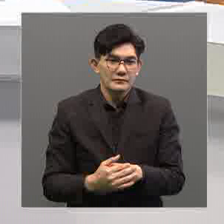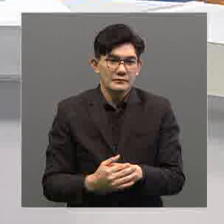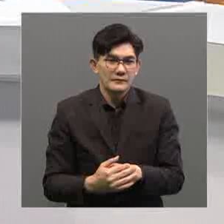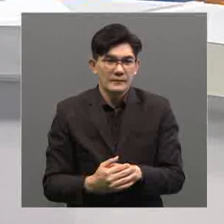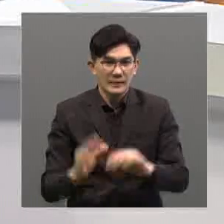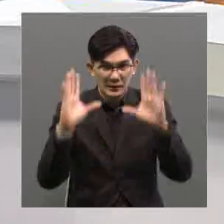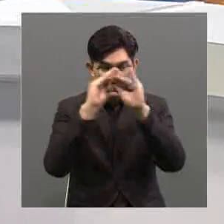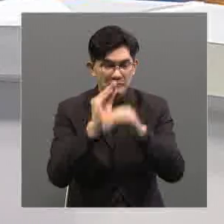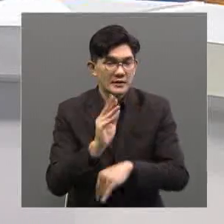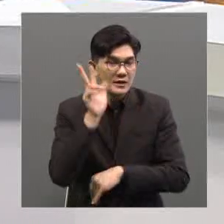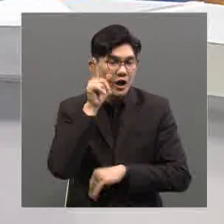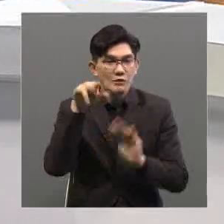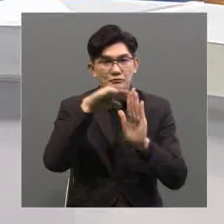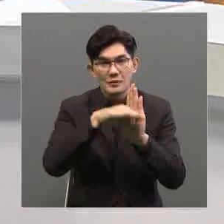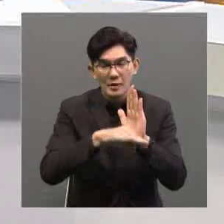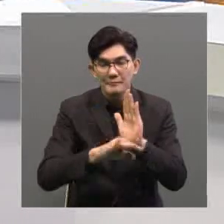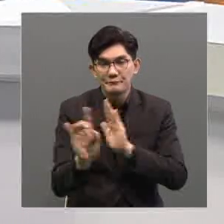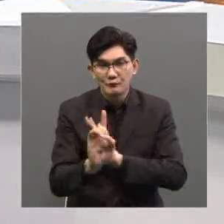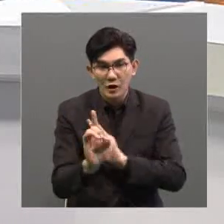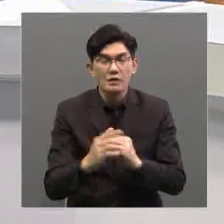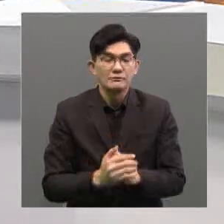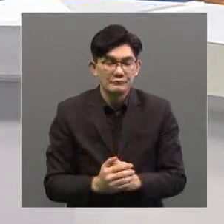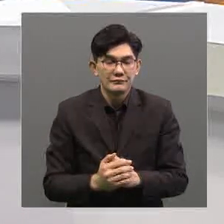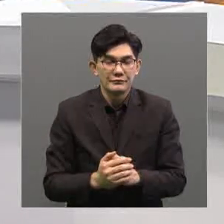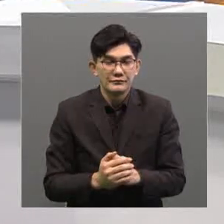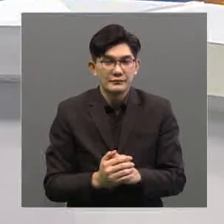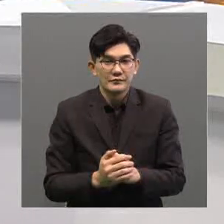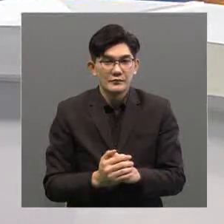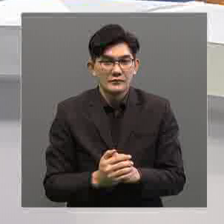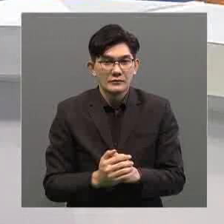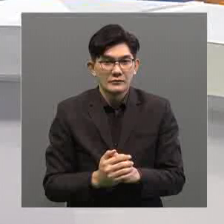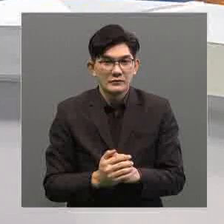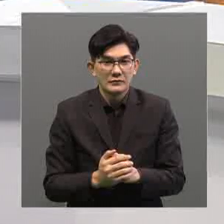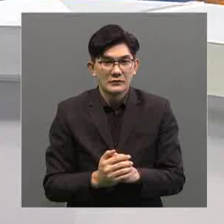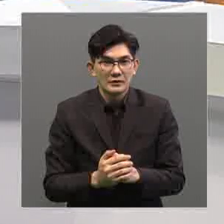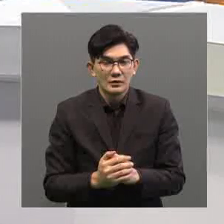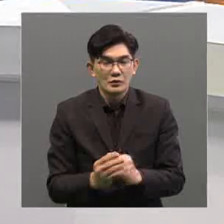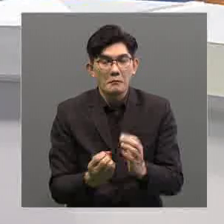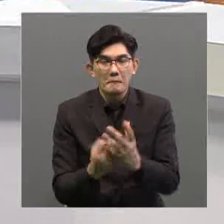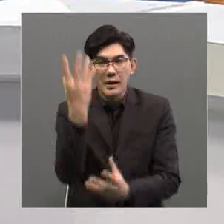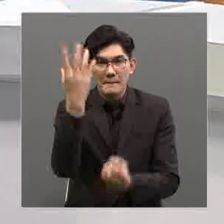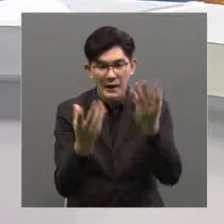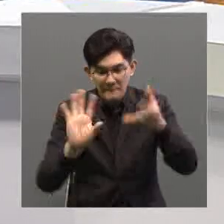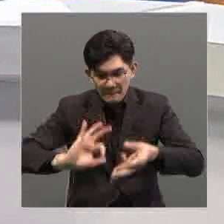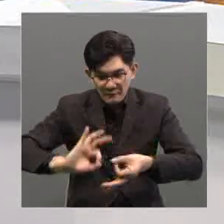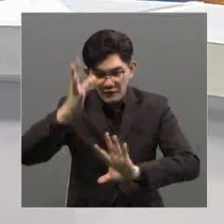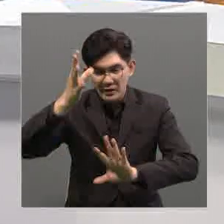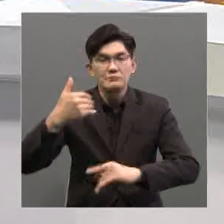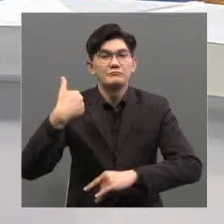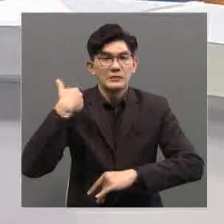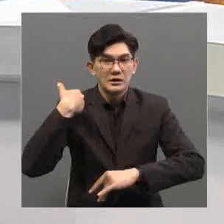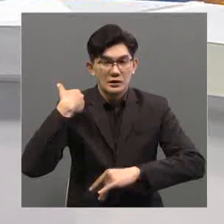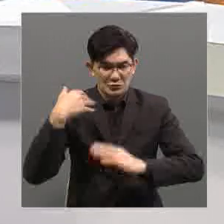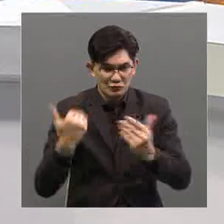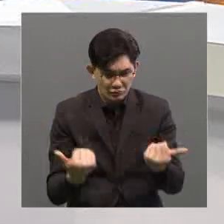แต่ว่าข่าวค่ำวันนี้ตามกันต่อเรื่องใหญ่บ้านเราคงหนีไม่พ้นเกี่ยวกับเรื่องของสถานการณ์ไฟป่า ครับ คือตอนนี้มันเกิดขึ้นในหลายพื้นที่นะคะ